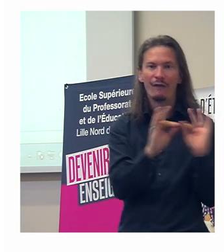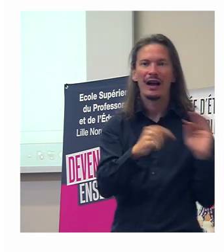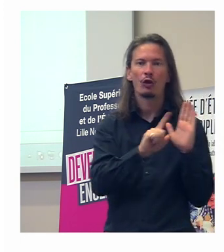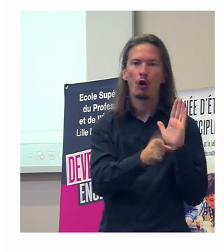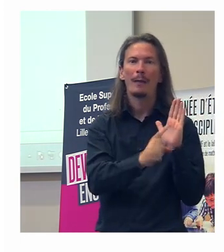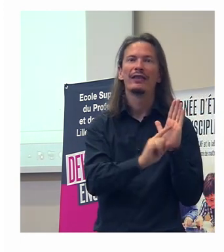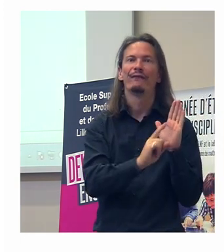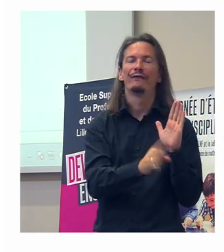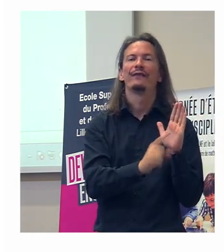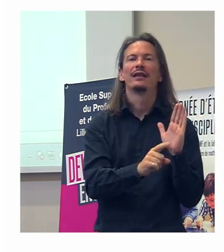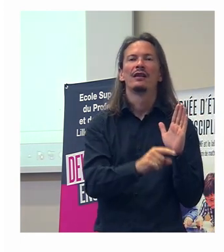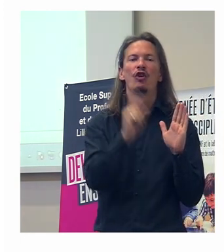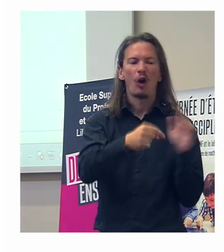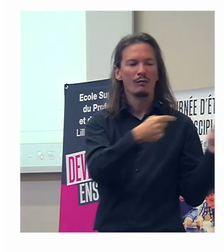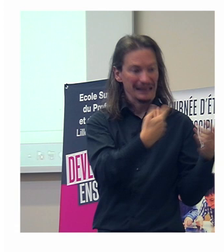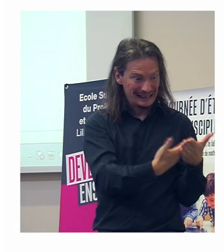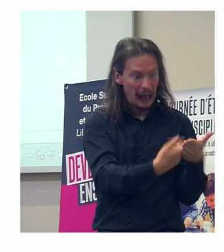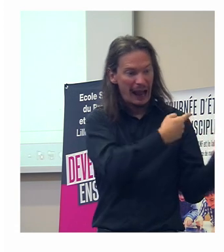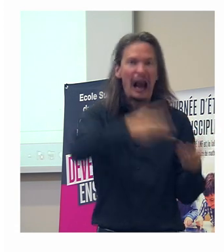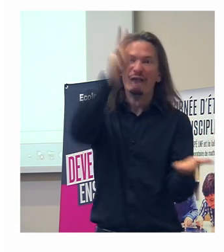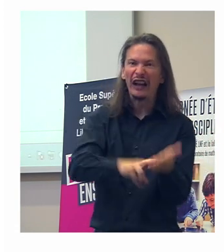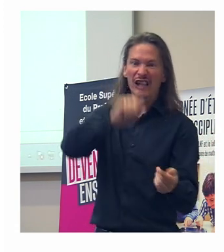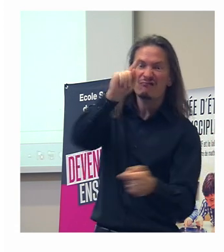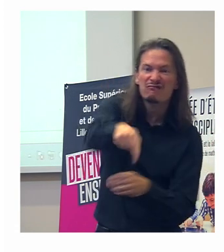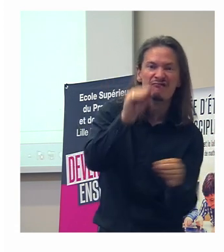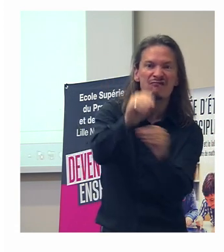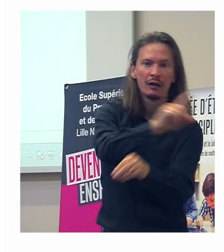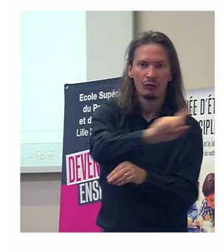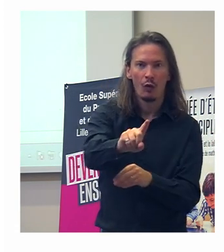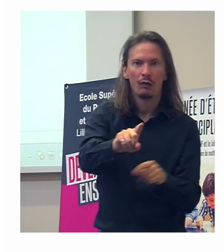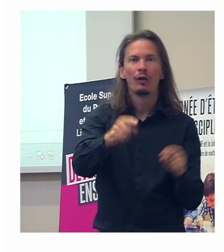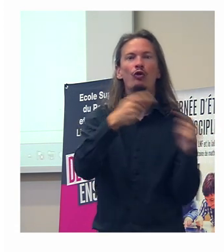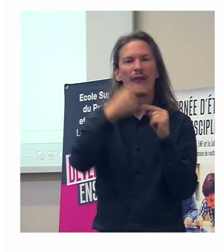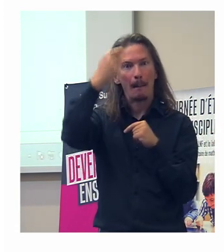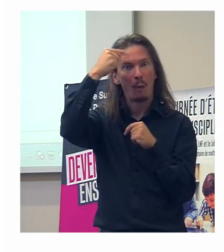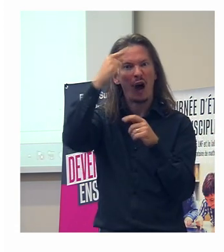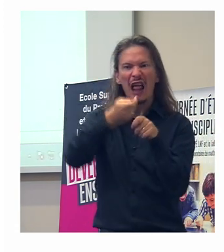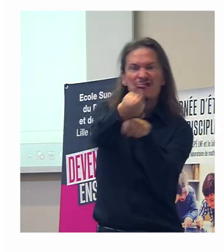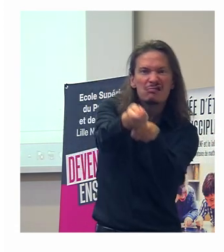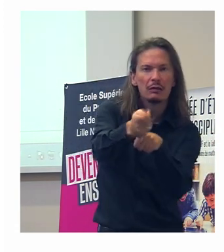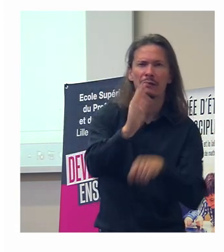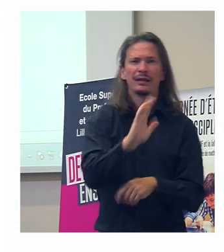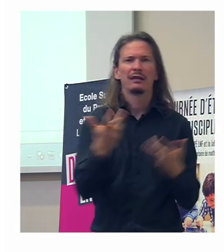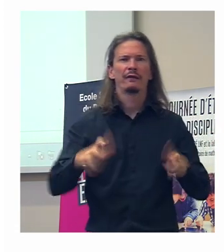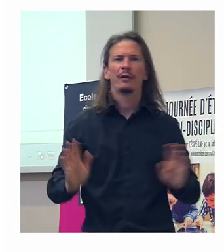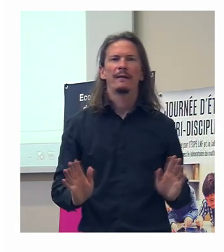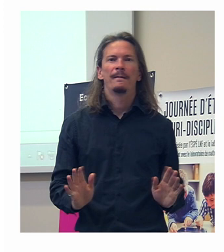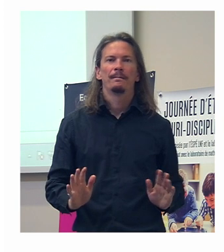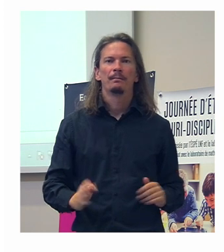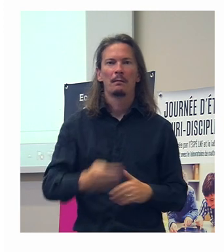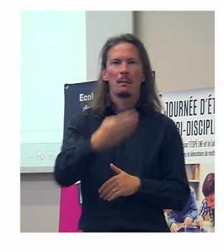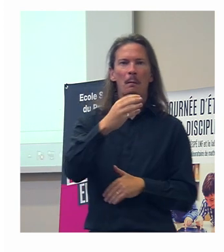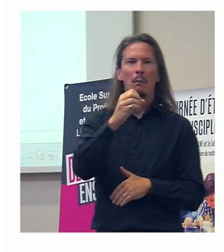être transmis comme des vérités a priori, ce qui serait du moralisme. Ce n'est pas du tout ça qu'on fait, que ce